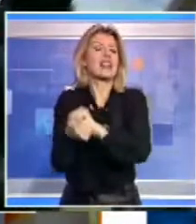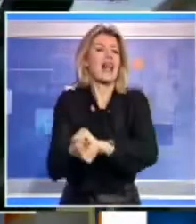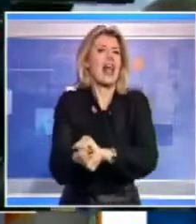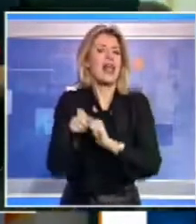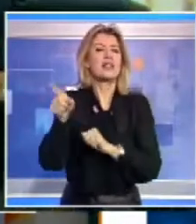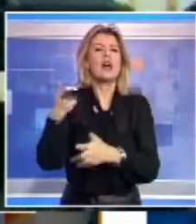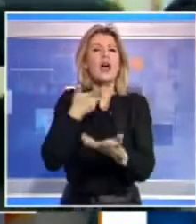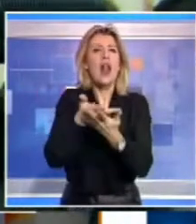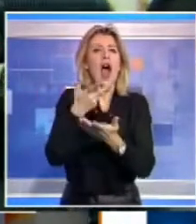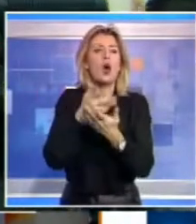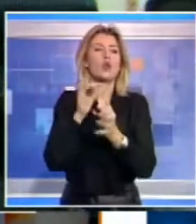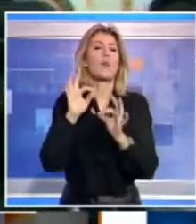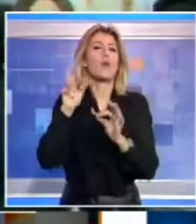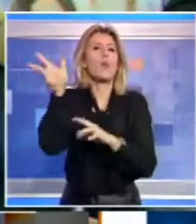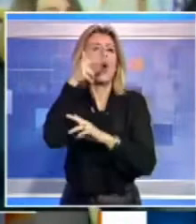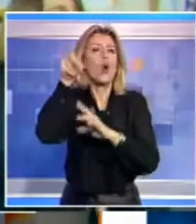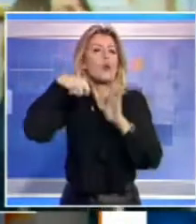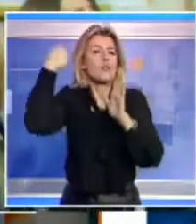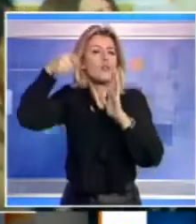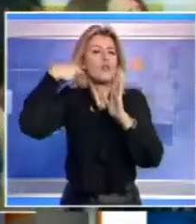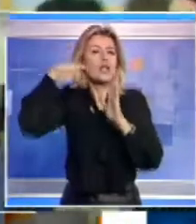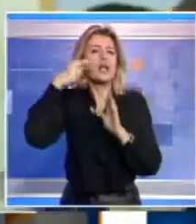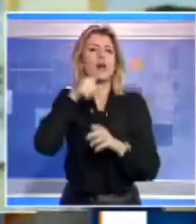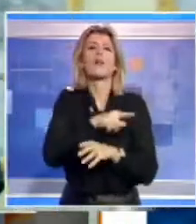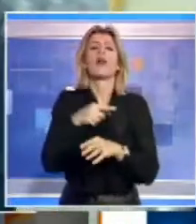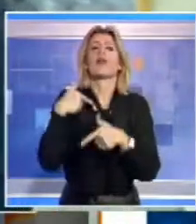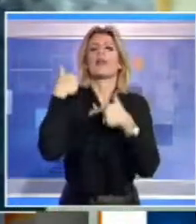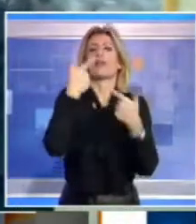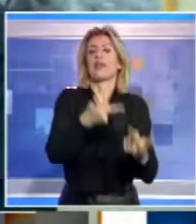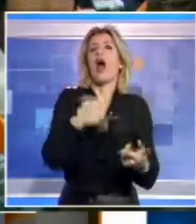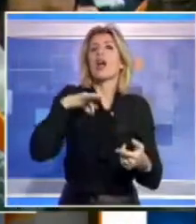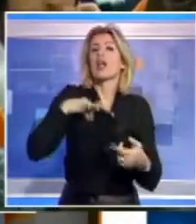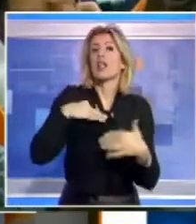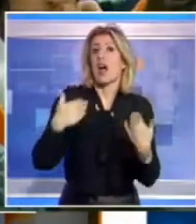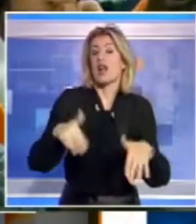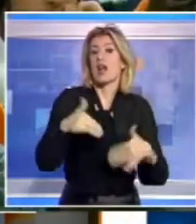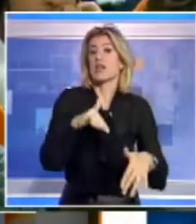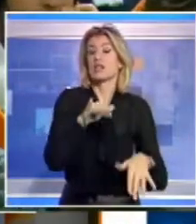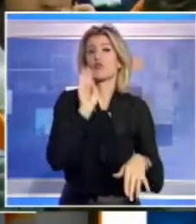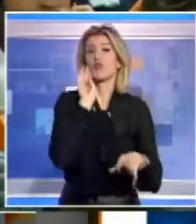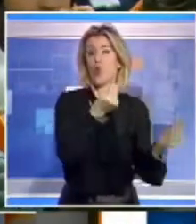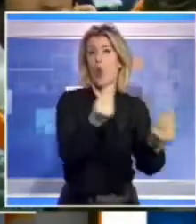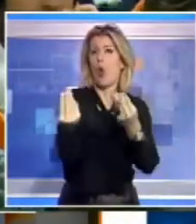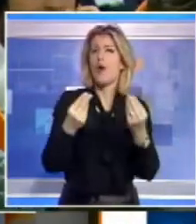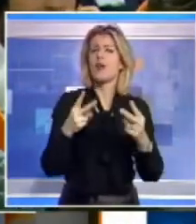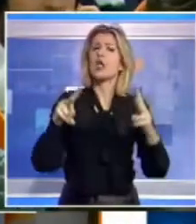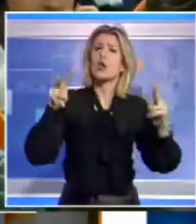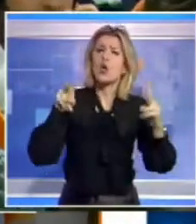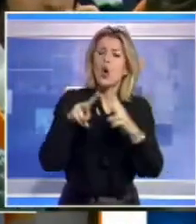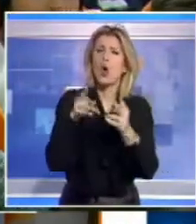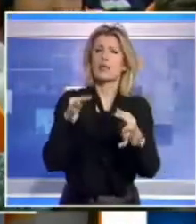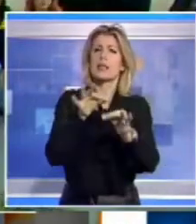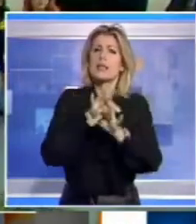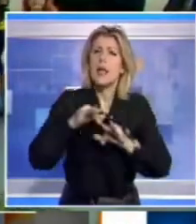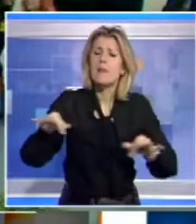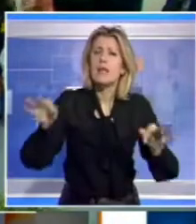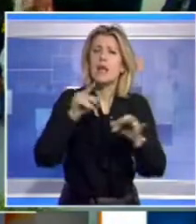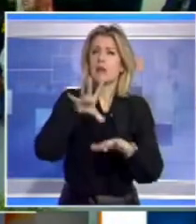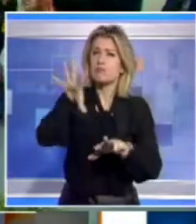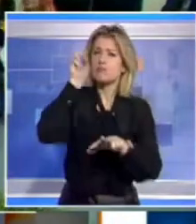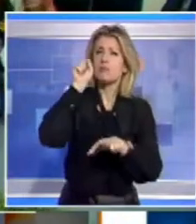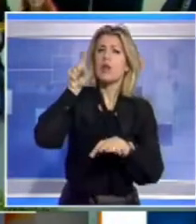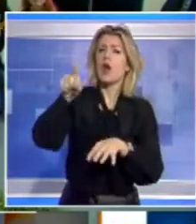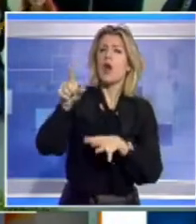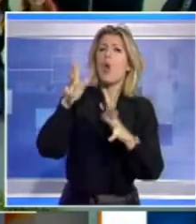raccontato attraverso la macchina da presa che da sempre affascina i ragazzi, accompagnati con incontri e seminari a comprendere qualcosa in più della